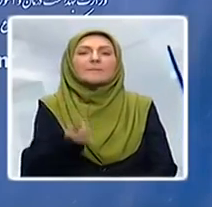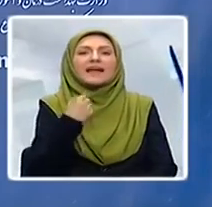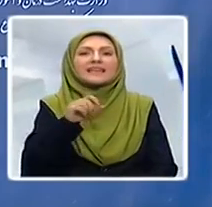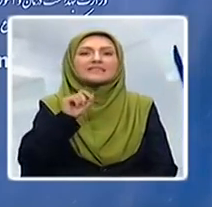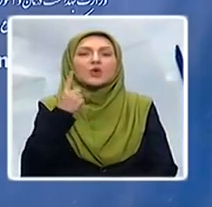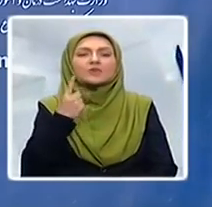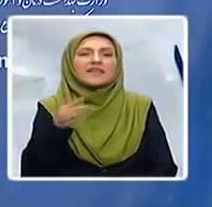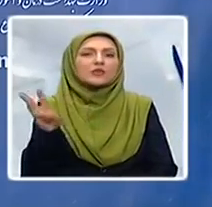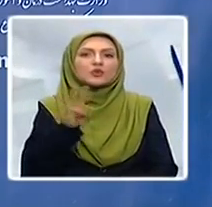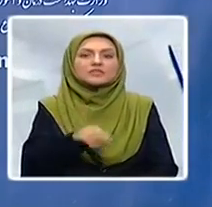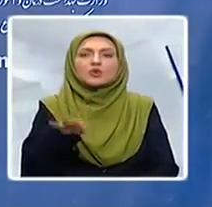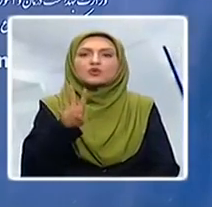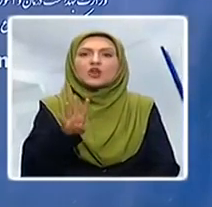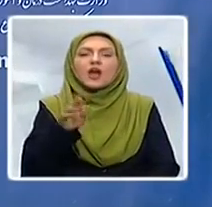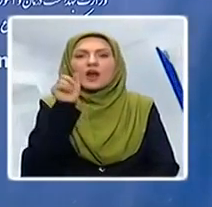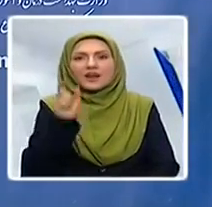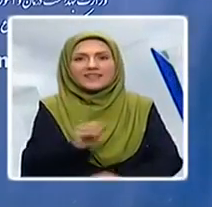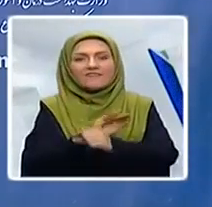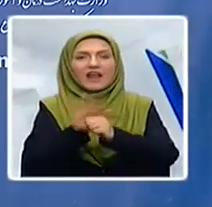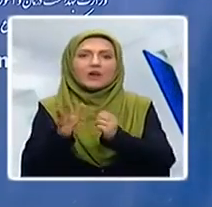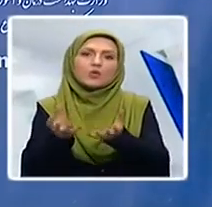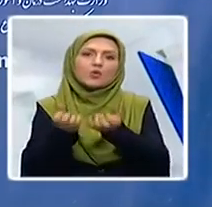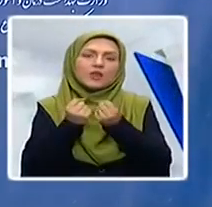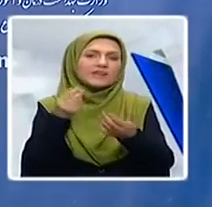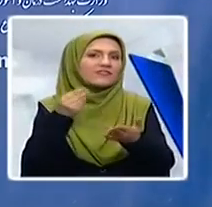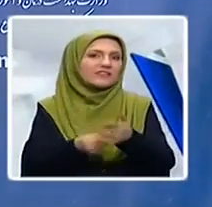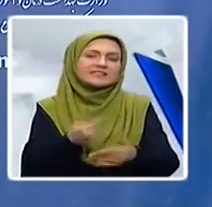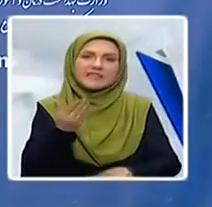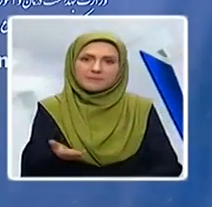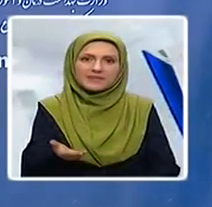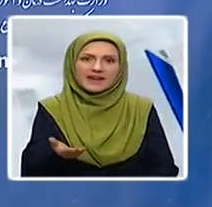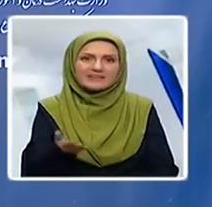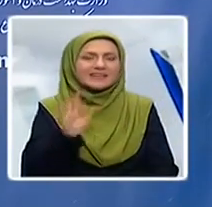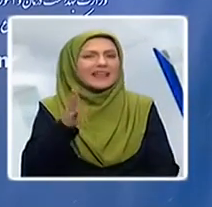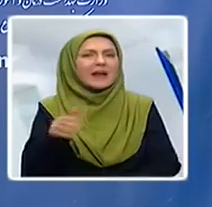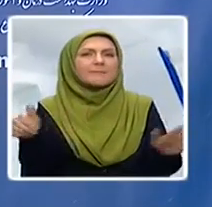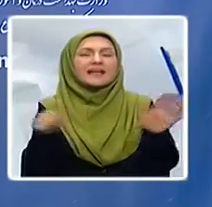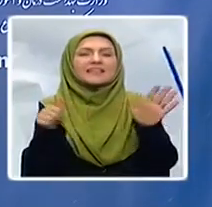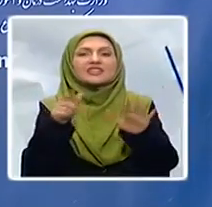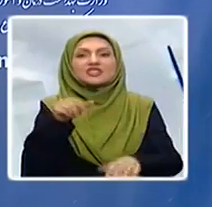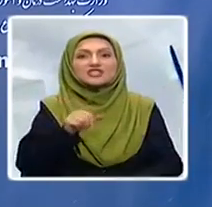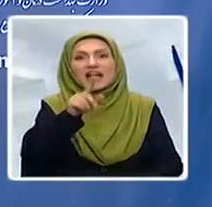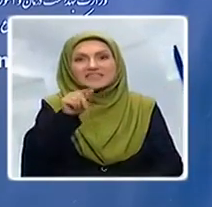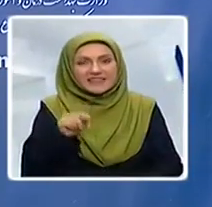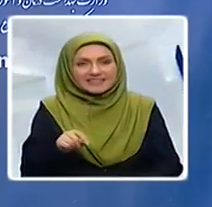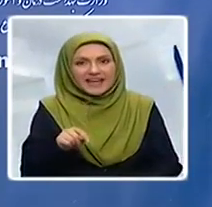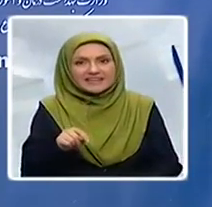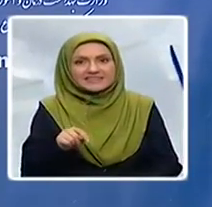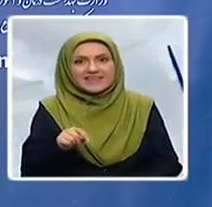مورد ابتلای جدید قطعی به بیماری کووید 19 گزارش شده که نزدیک 60% از موارد ارجایی